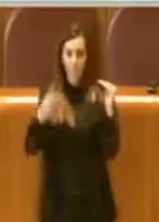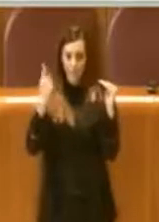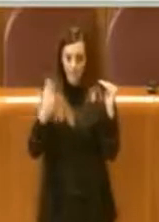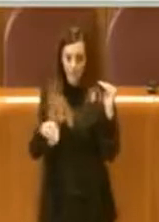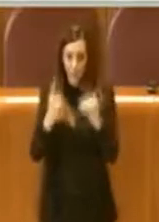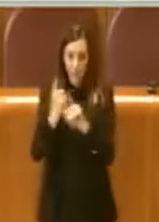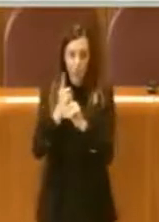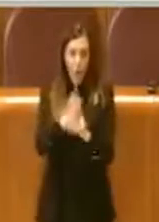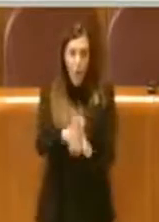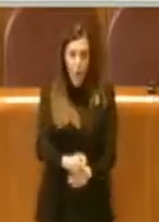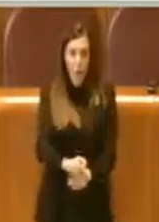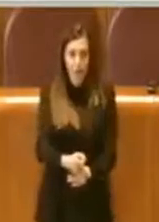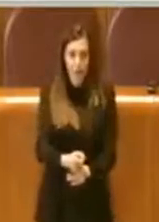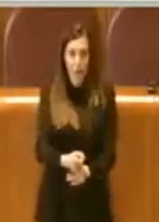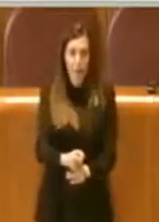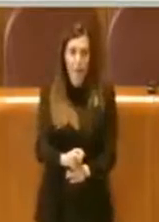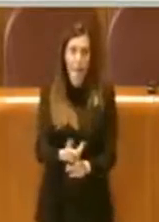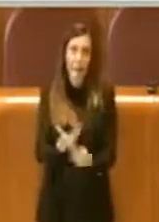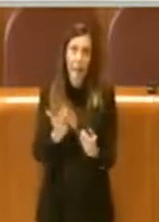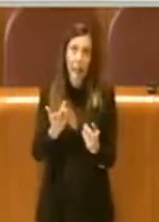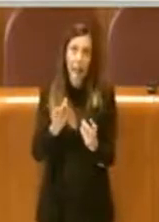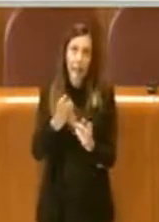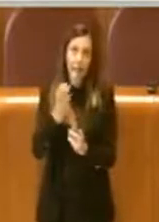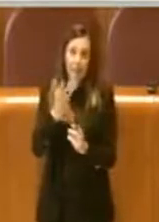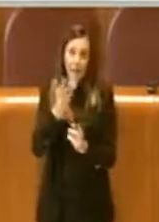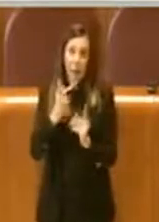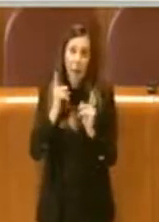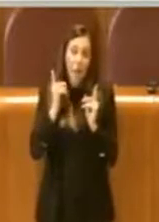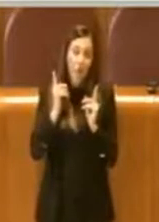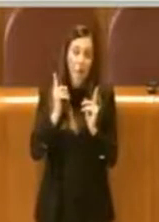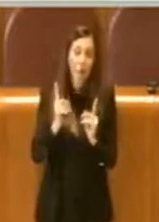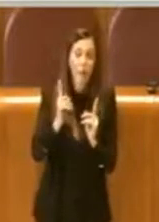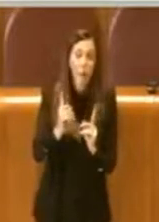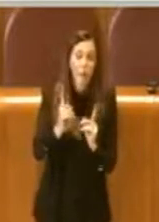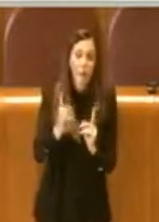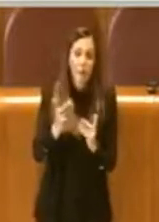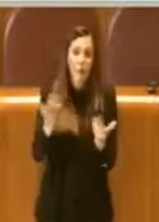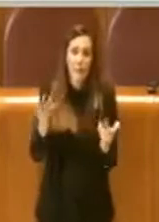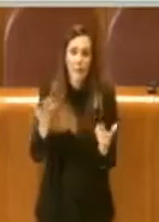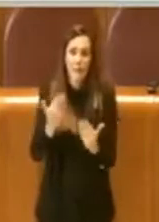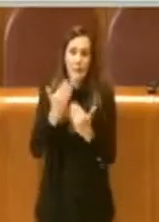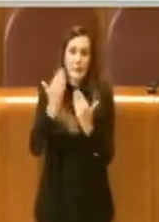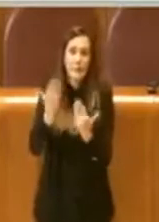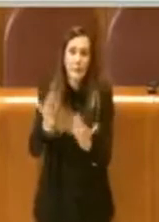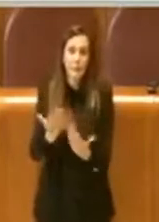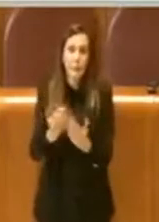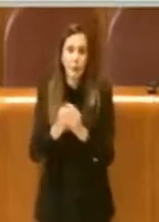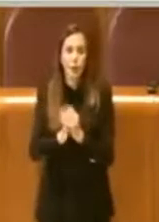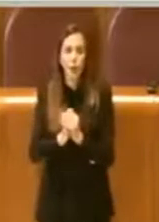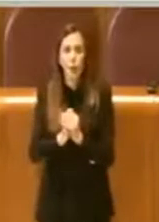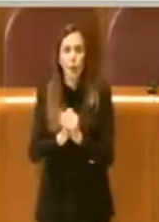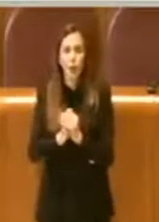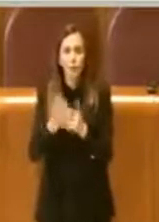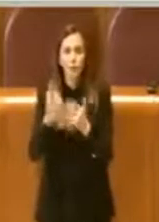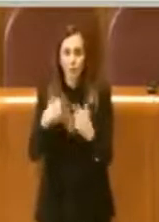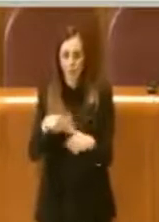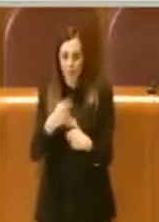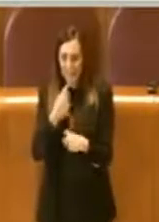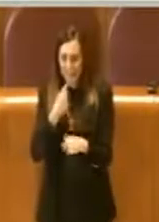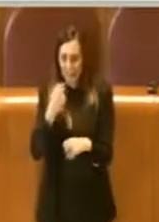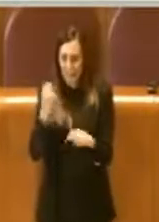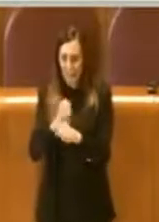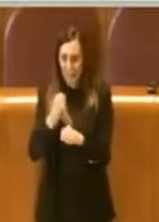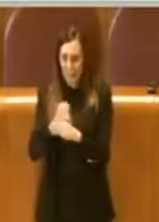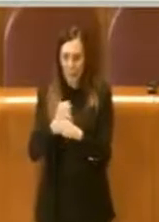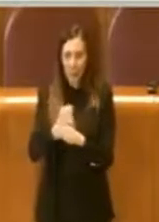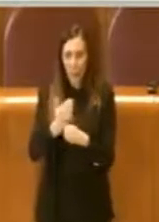Conseguenza poi naturale, se vogliamo, è stata, ahimè, anche sulle spalle dei